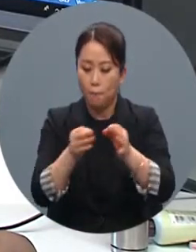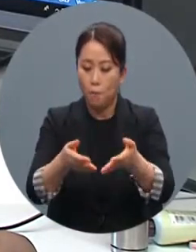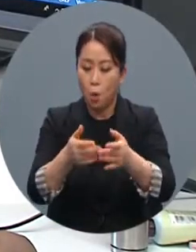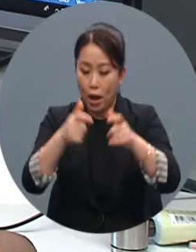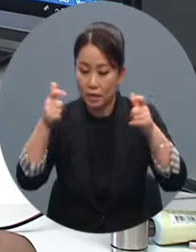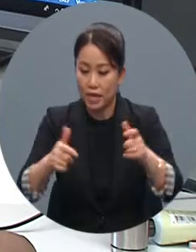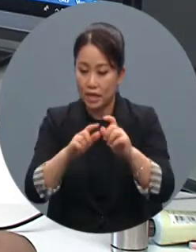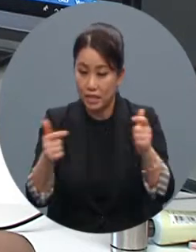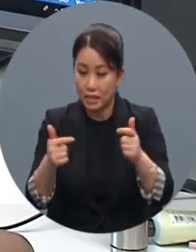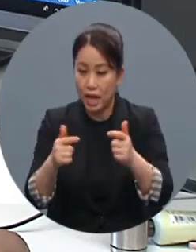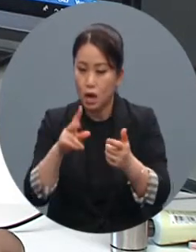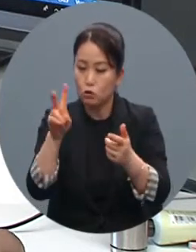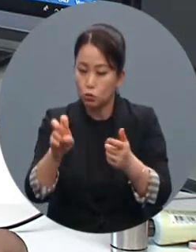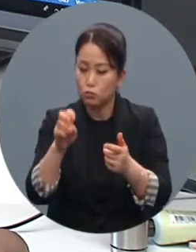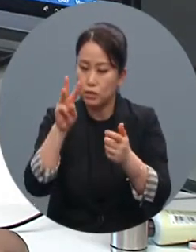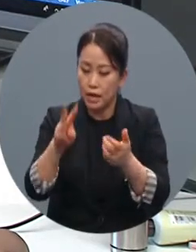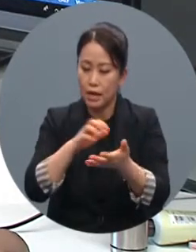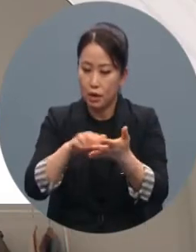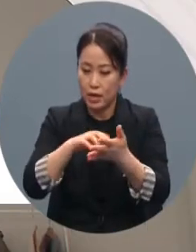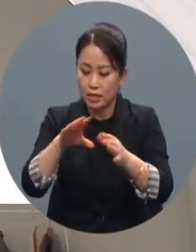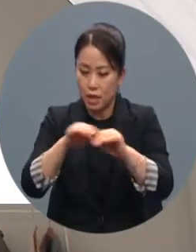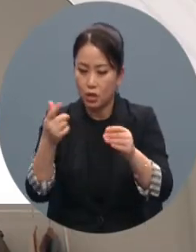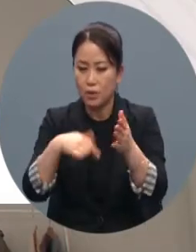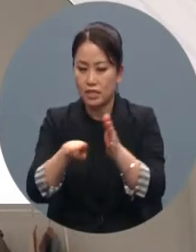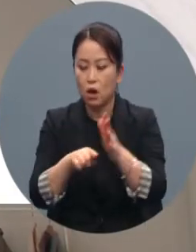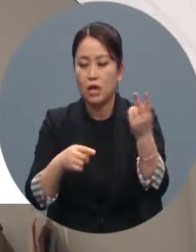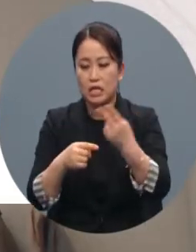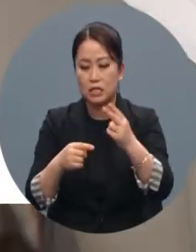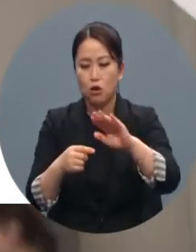과제에 2,912억 원을 투자할 계획입니다.